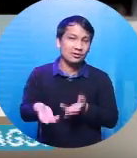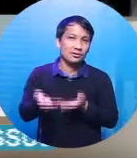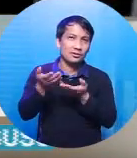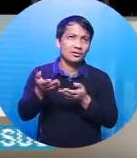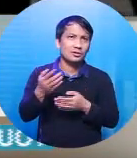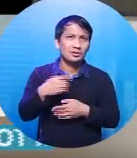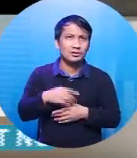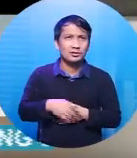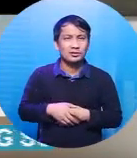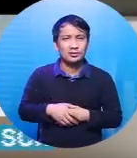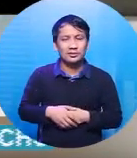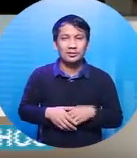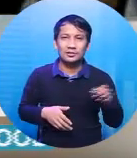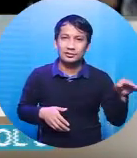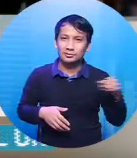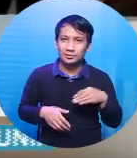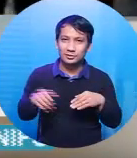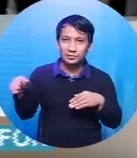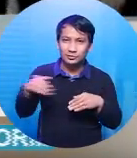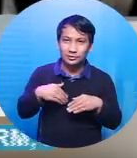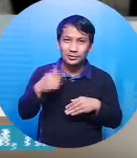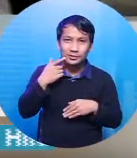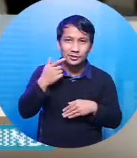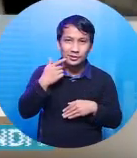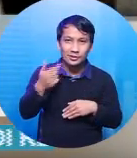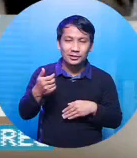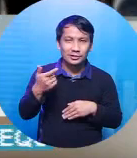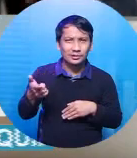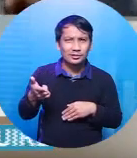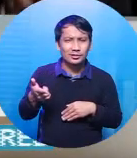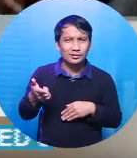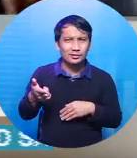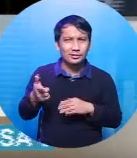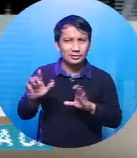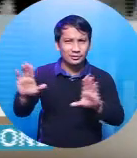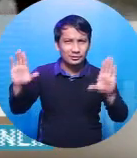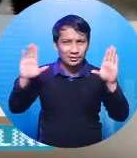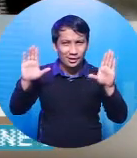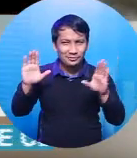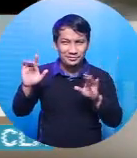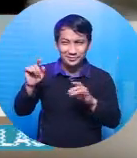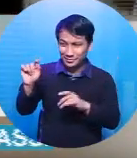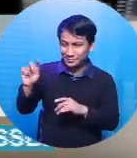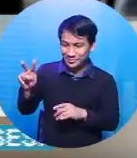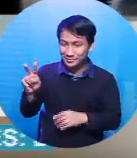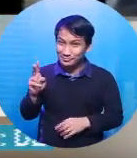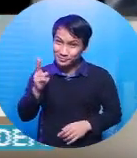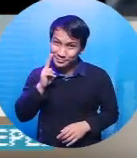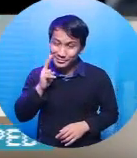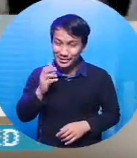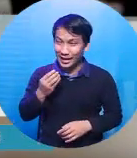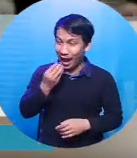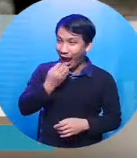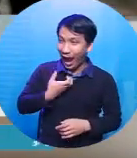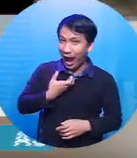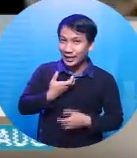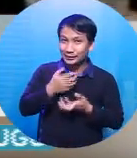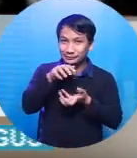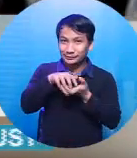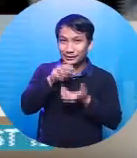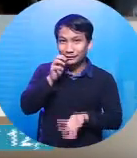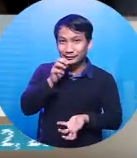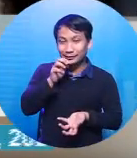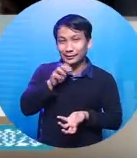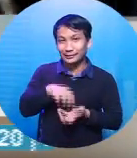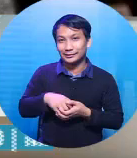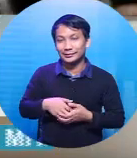fact, si Tintin at saka si Gason kanina, halos halika na yung TV screen. Tapos nakanganga. Tumutulo-tulo